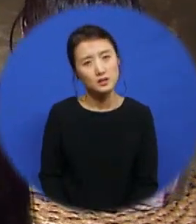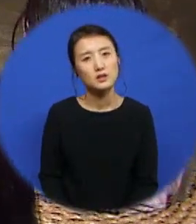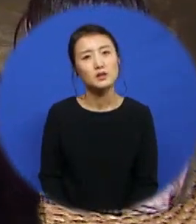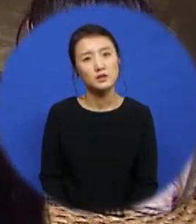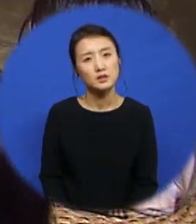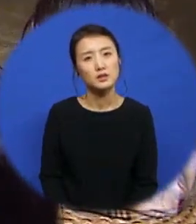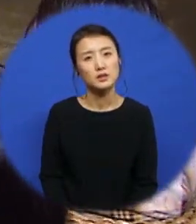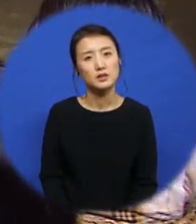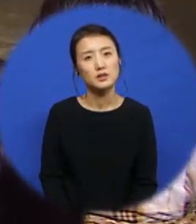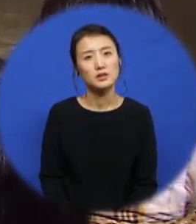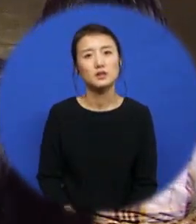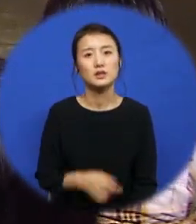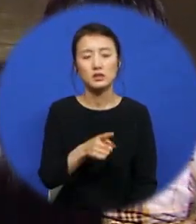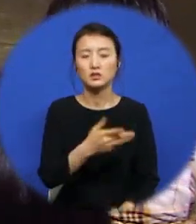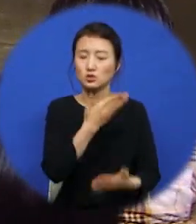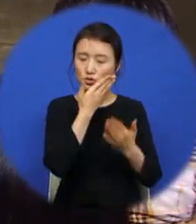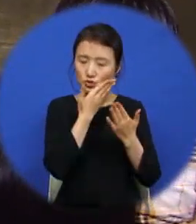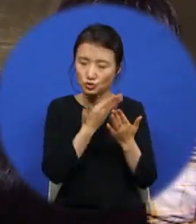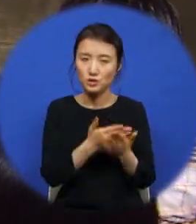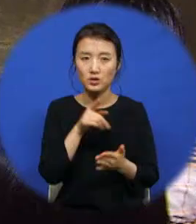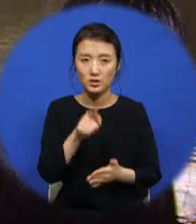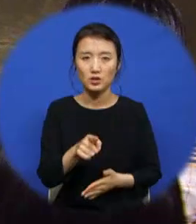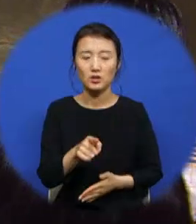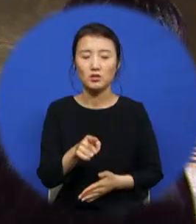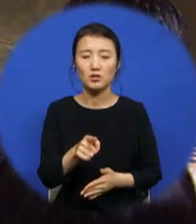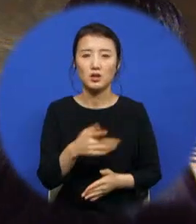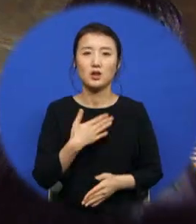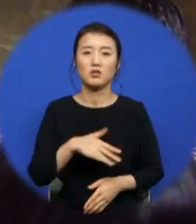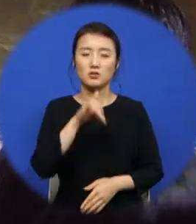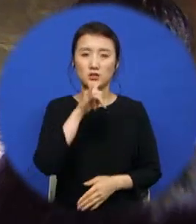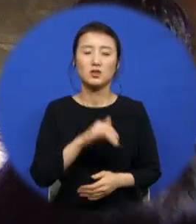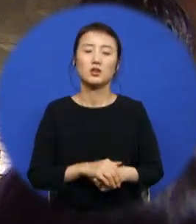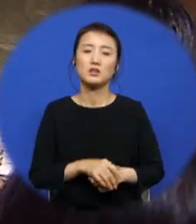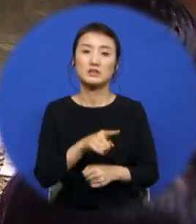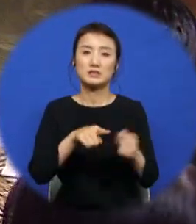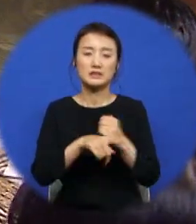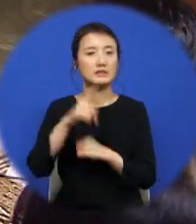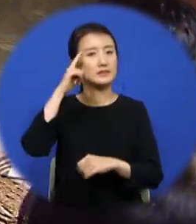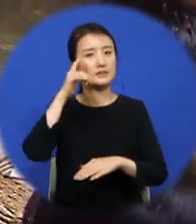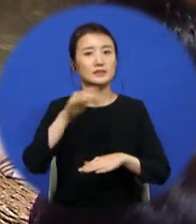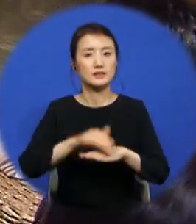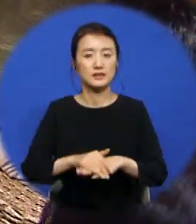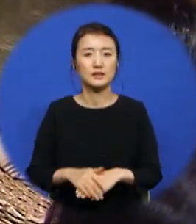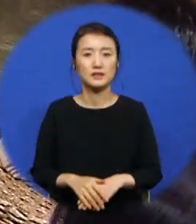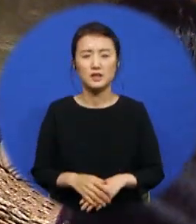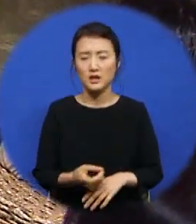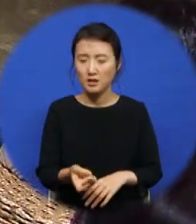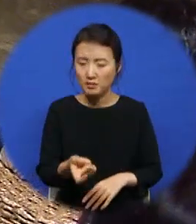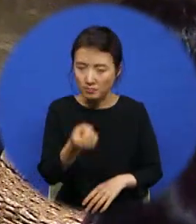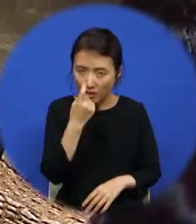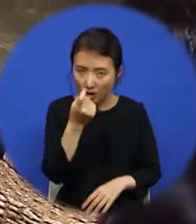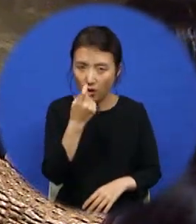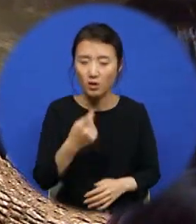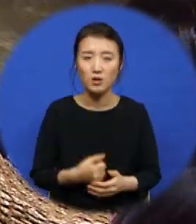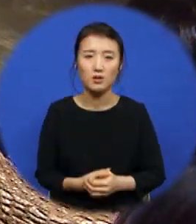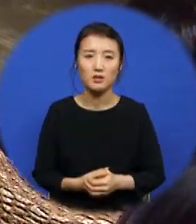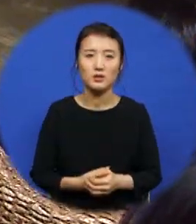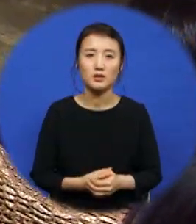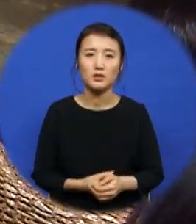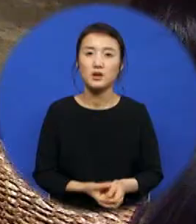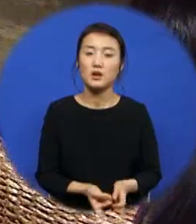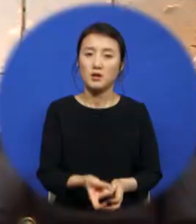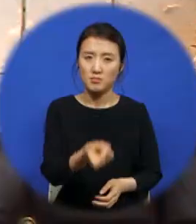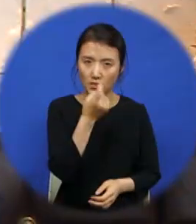핵심적인 부분을 알고 있구나 이런 g 입니다 치에 자꾸 배우는 겁니다 그리고 배워